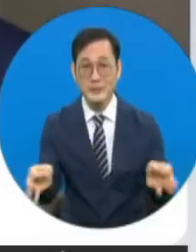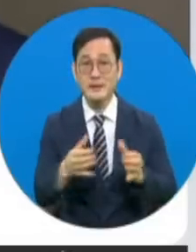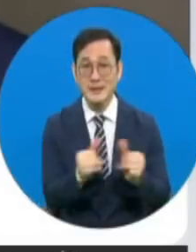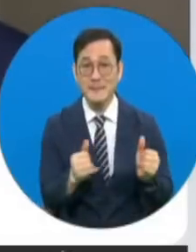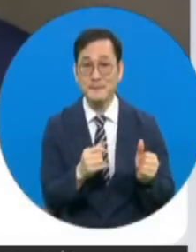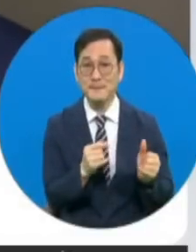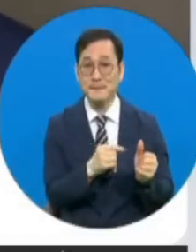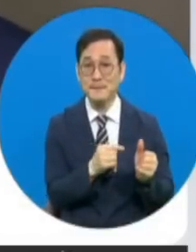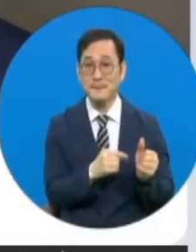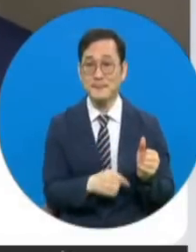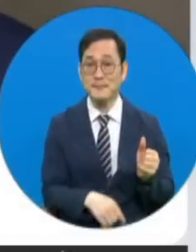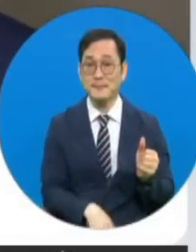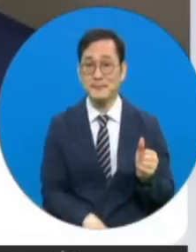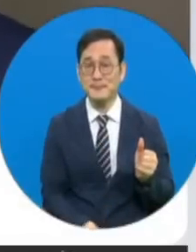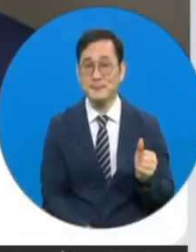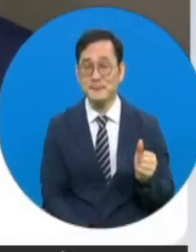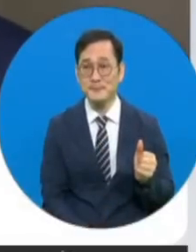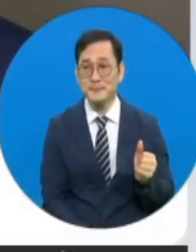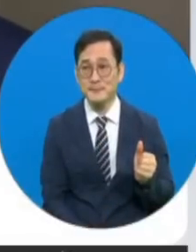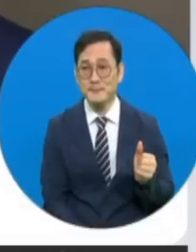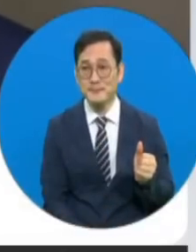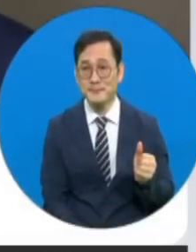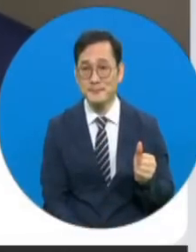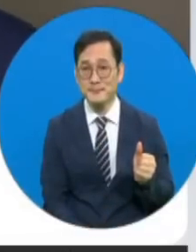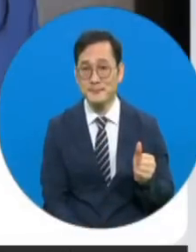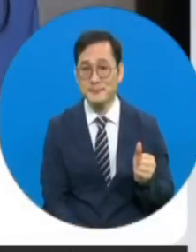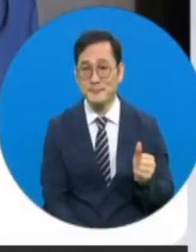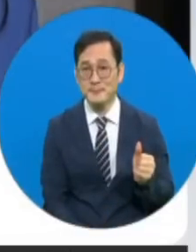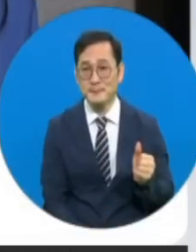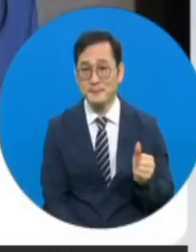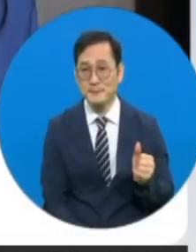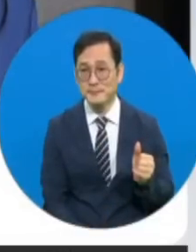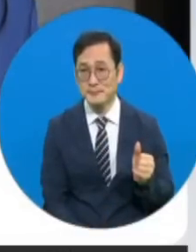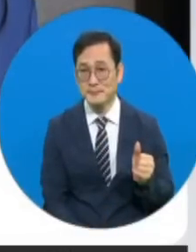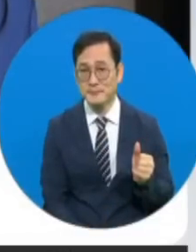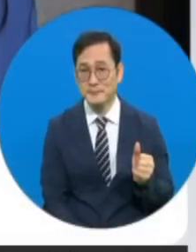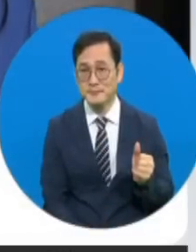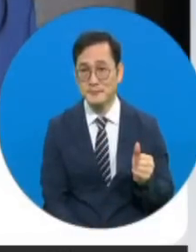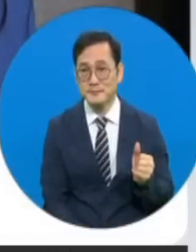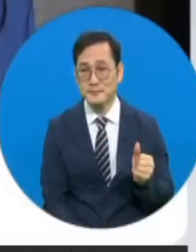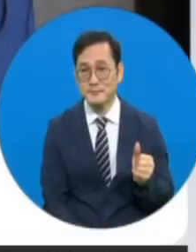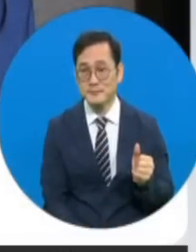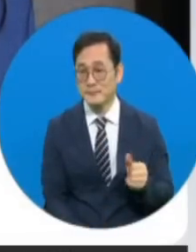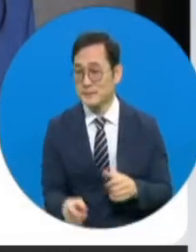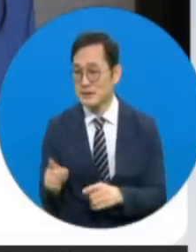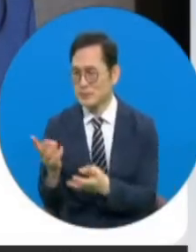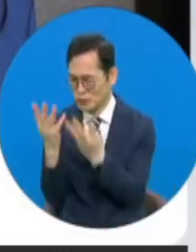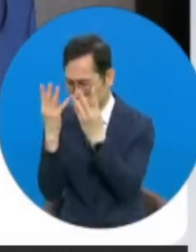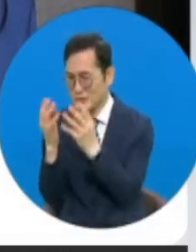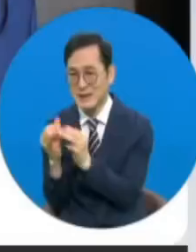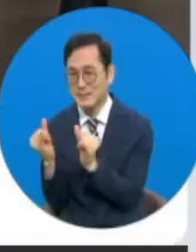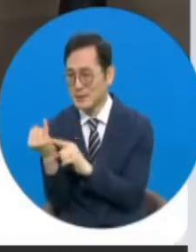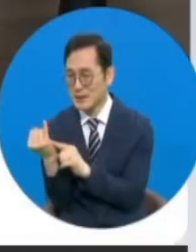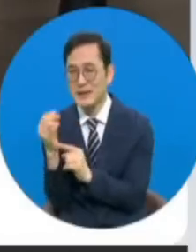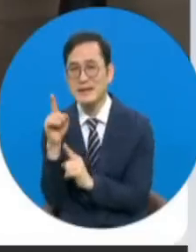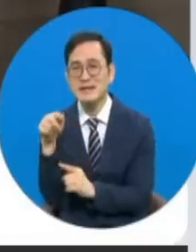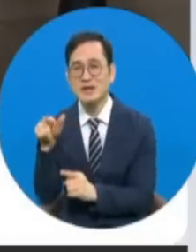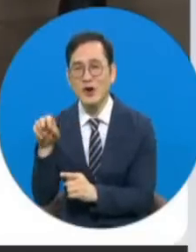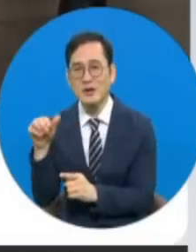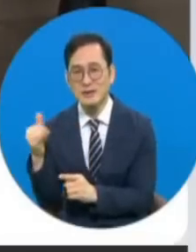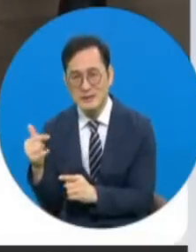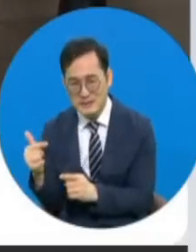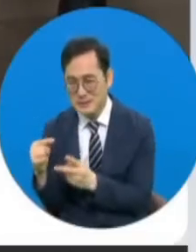10명 20명 막 특정되는 것처럼 얘기가 나오고 있는데 지금 안에 들어가 있는 이정근 사무 부총장